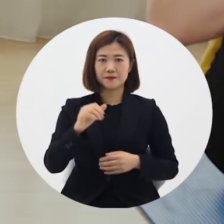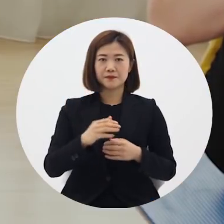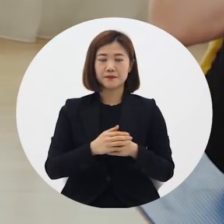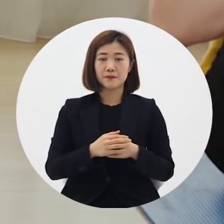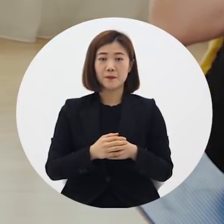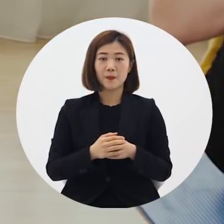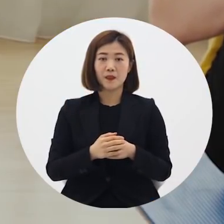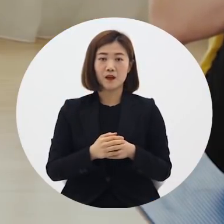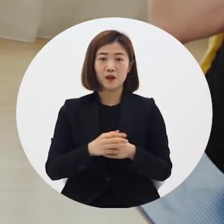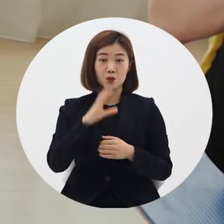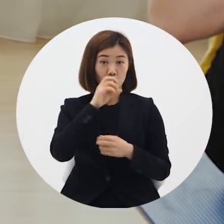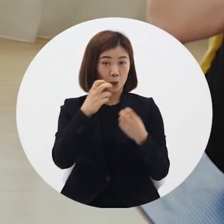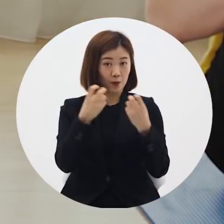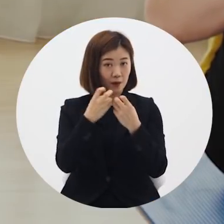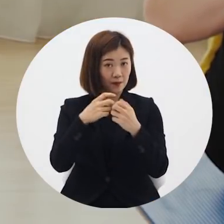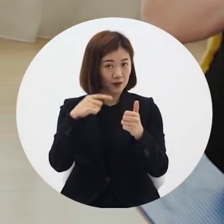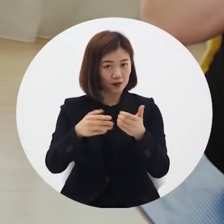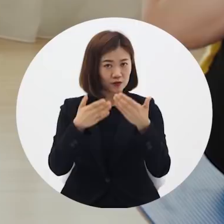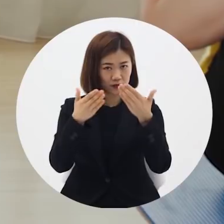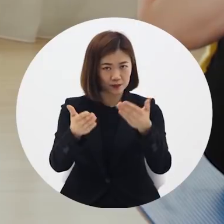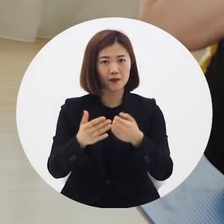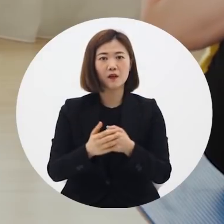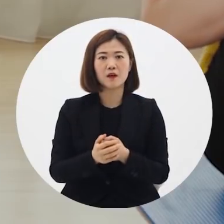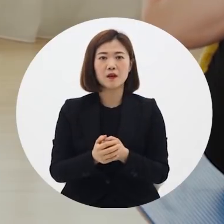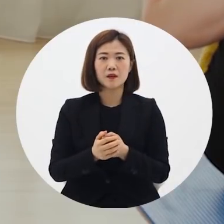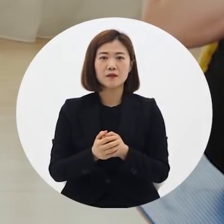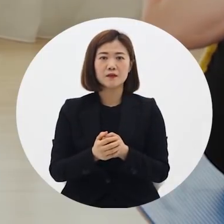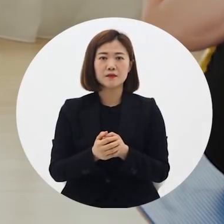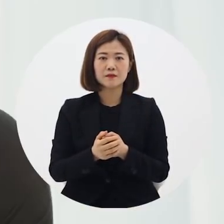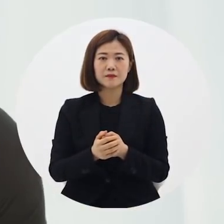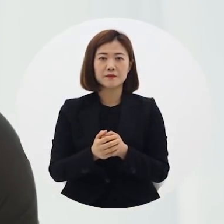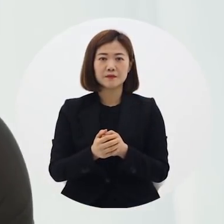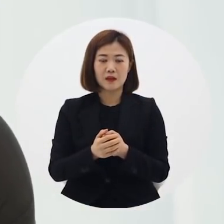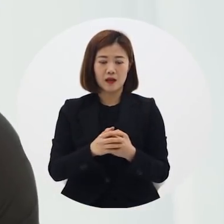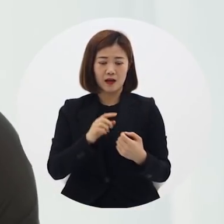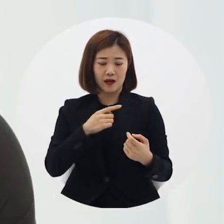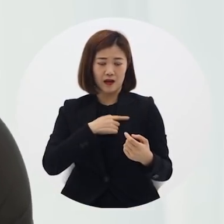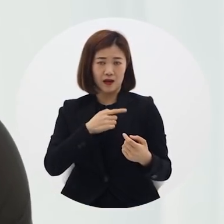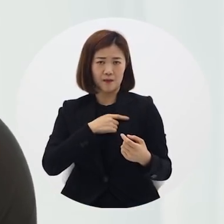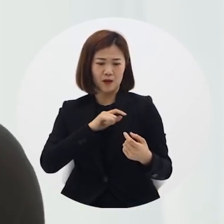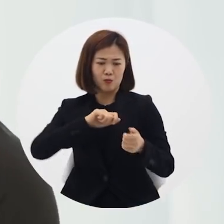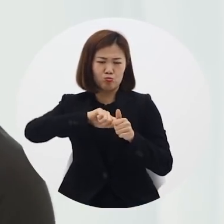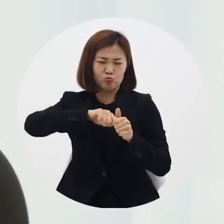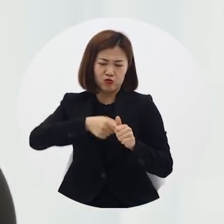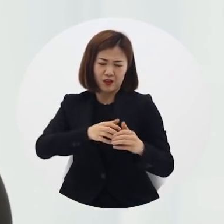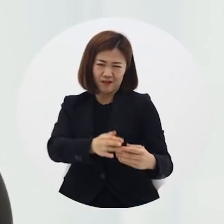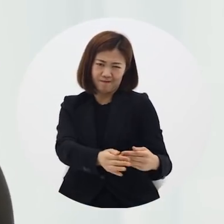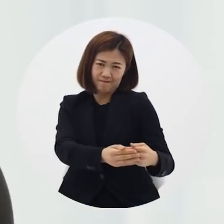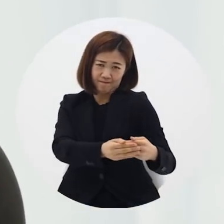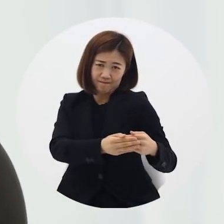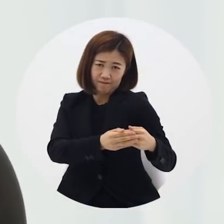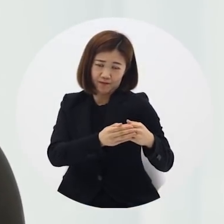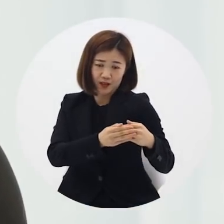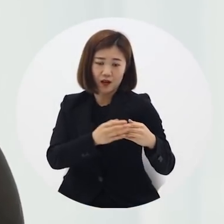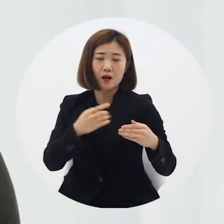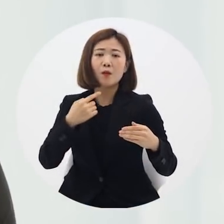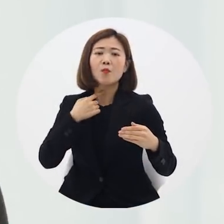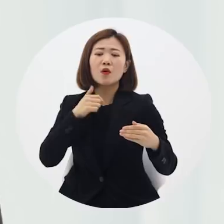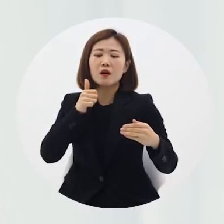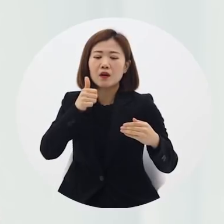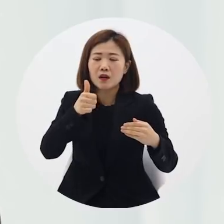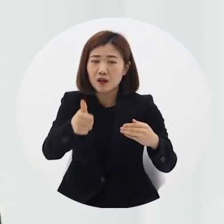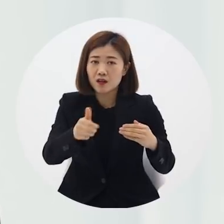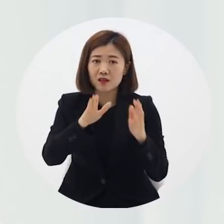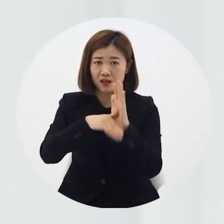다섯. 제가 또 한 가지 팁을 드리자면 너무 무릎을 가슴에 붙이려고 하시다가 목이 앞으로 나가는 경향이 있어요. 그럴